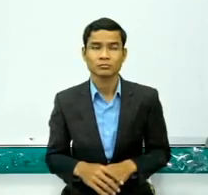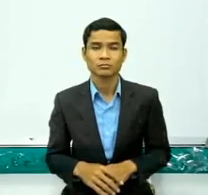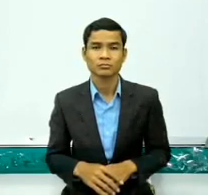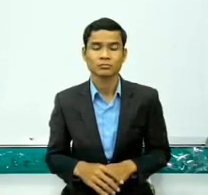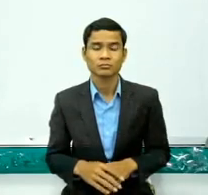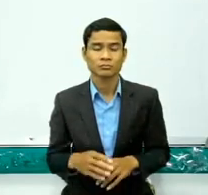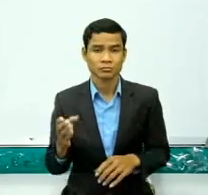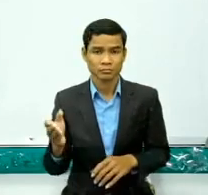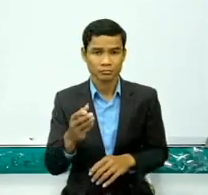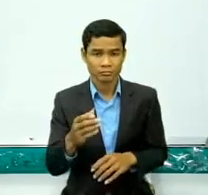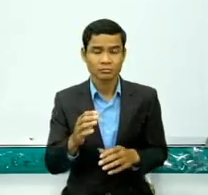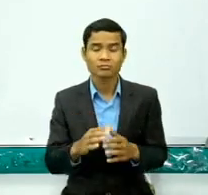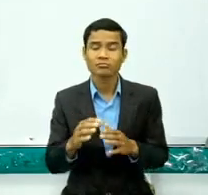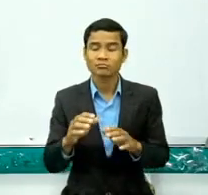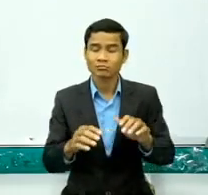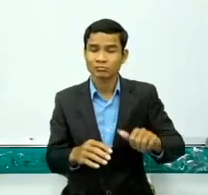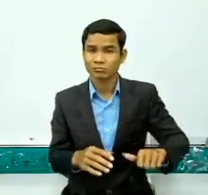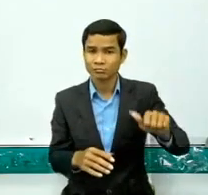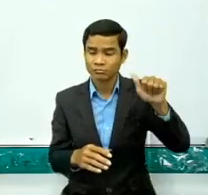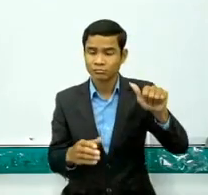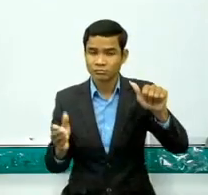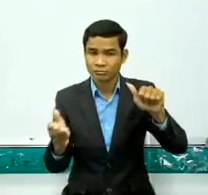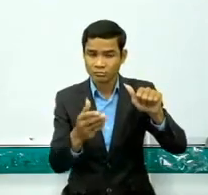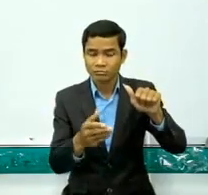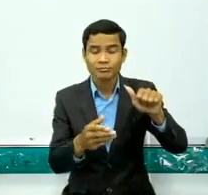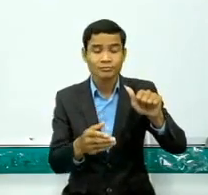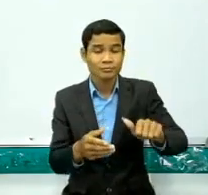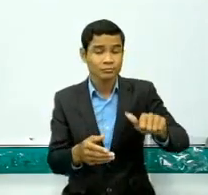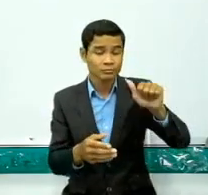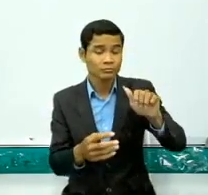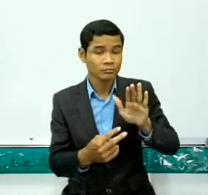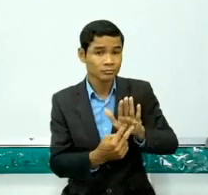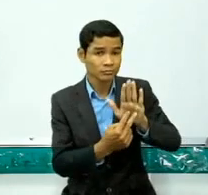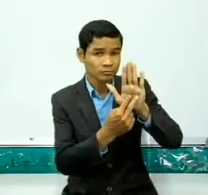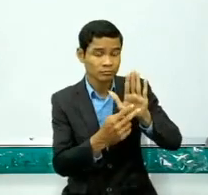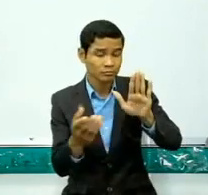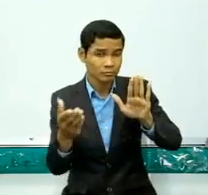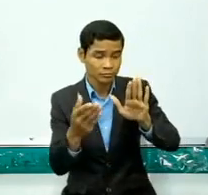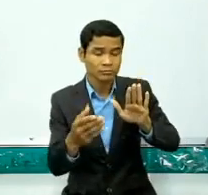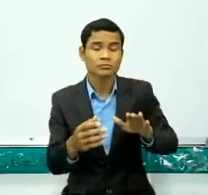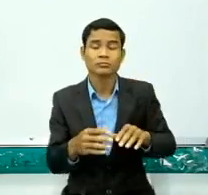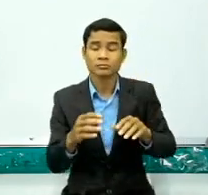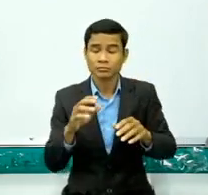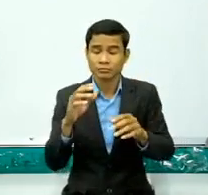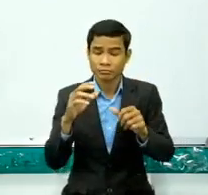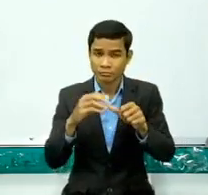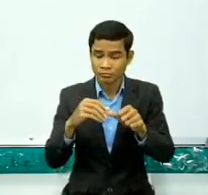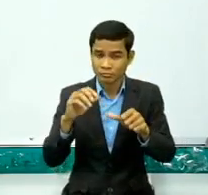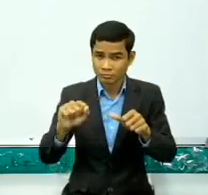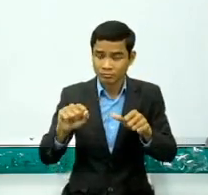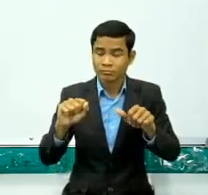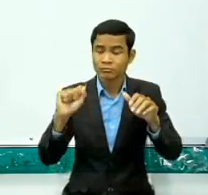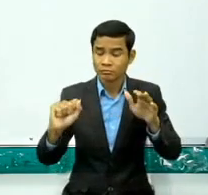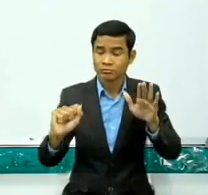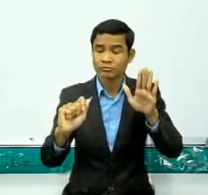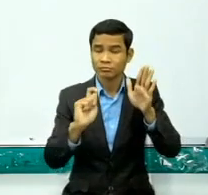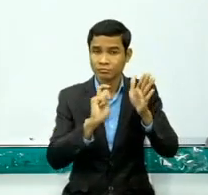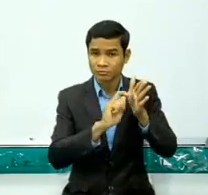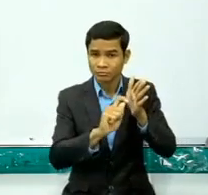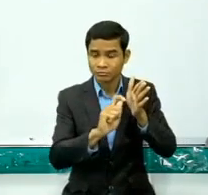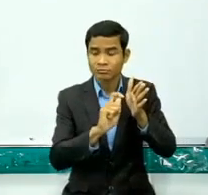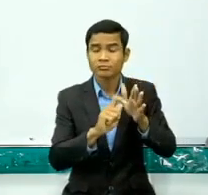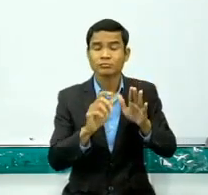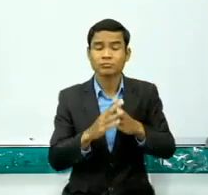ចាកូនលើកឡើងកូនលើកដៃឆ្វេងកូនណាក្តារឈ្នួនកាន់ first ដៃស្ដាំណាដើម្បីផ្ទៀងផ្ទាត់ជាមួយអ្នកគ្រូ